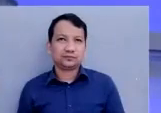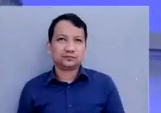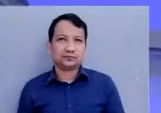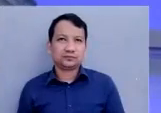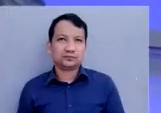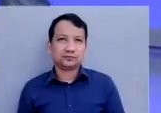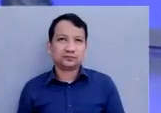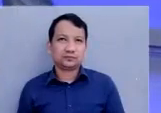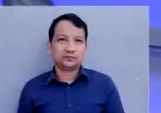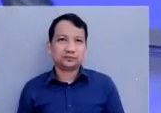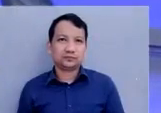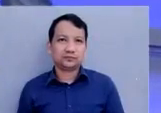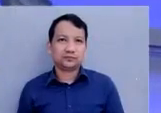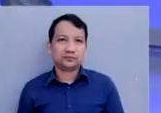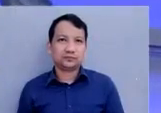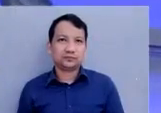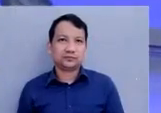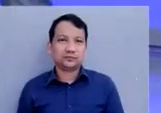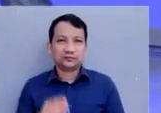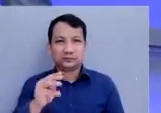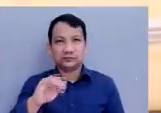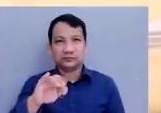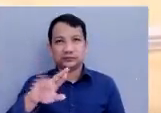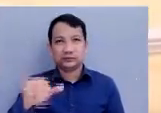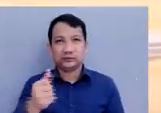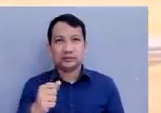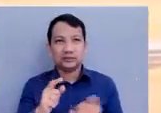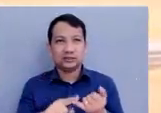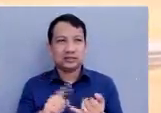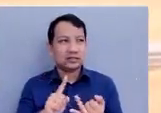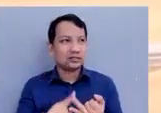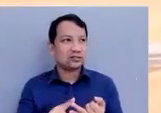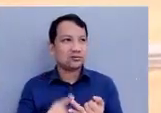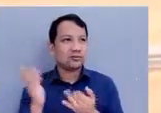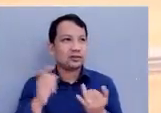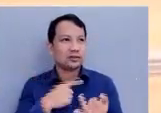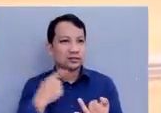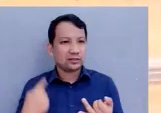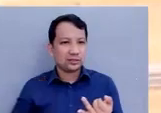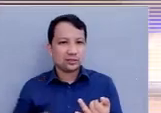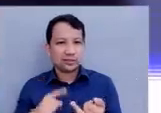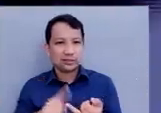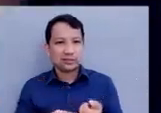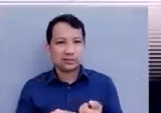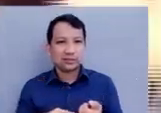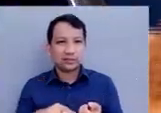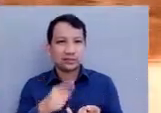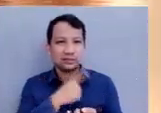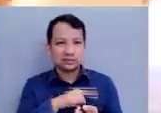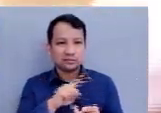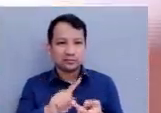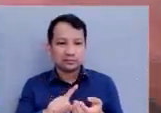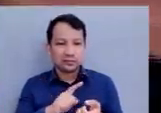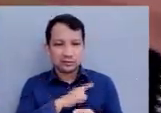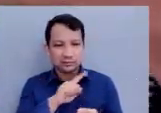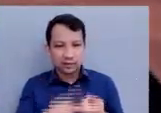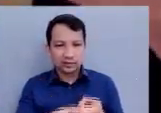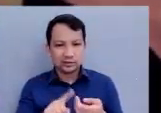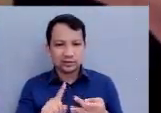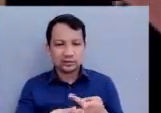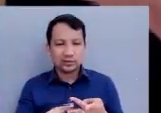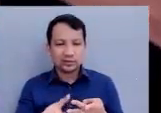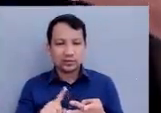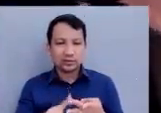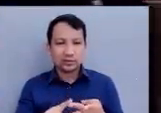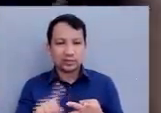po ang sine-serve po naming pagkain is Chinese Spanish and Filipino po Sino ba si Mary